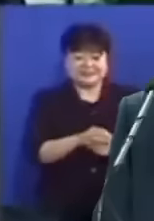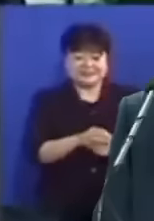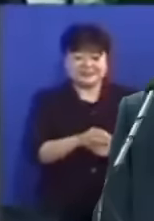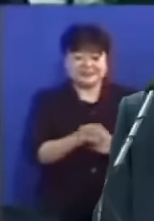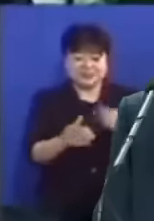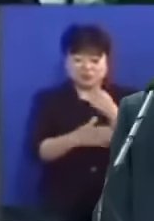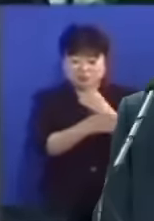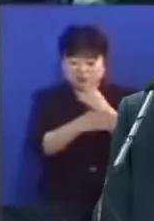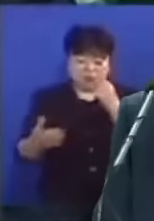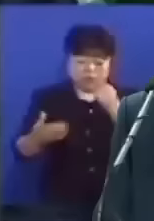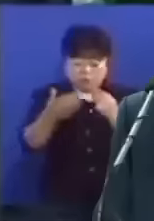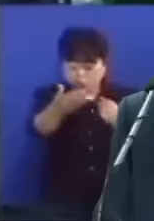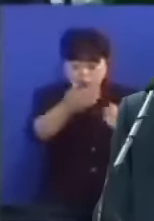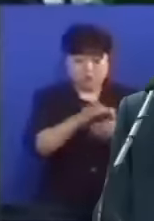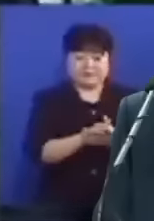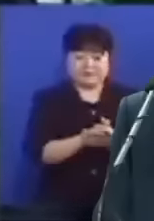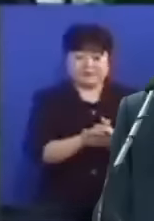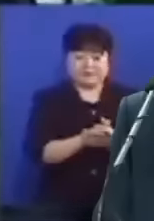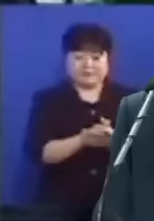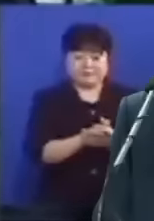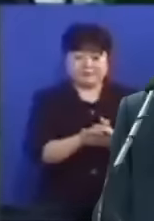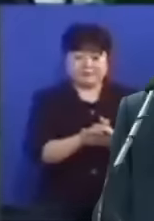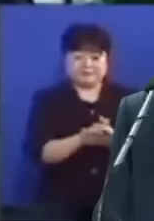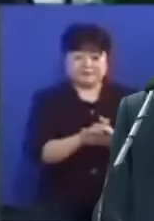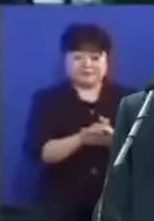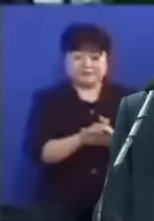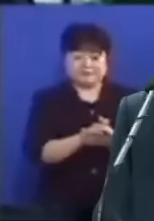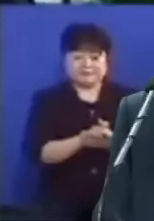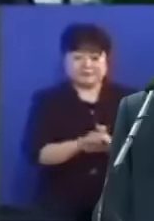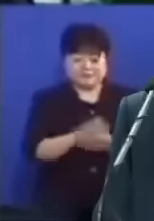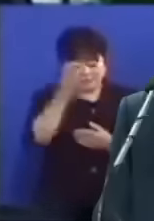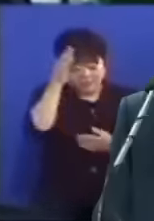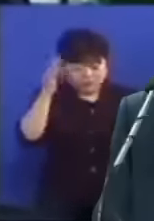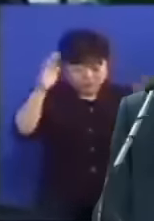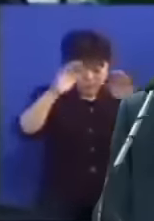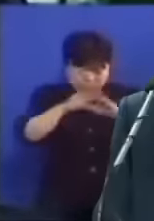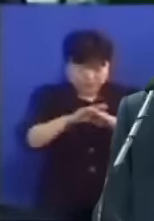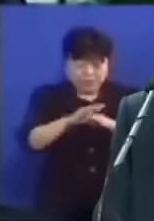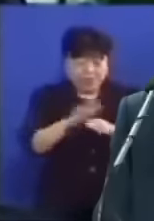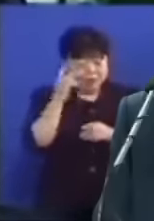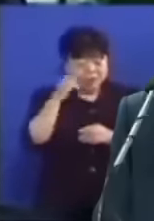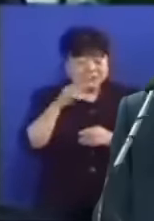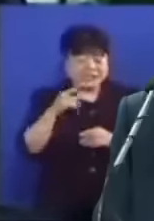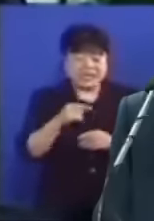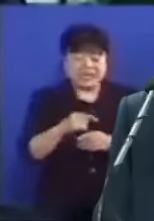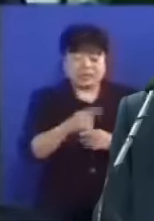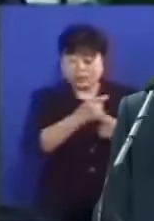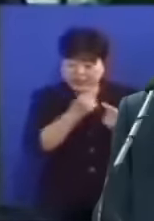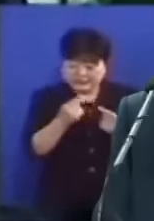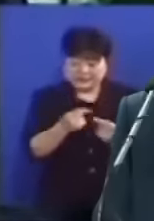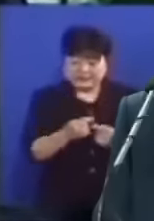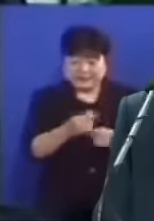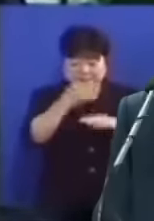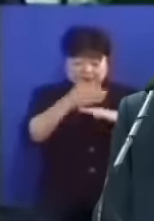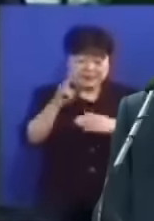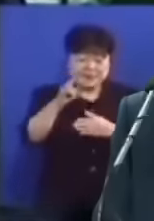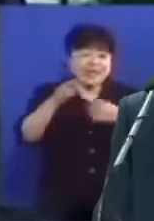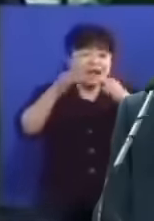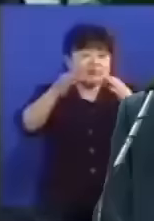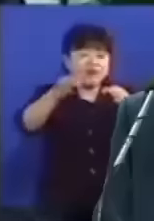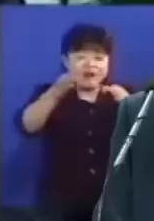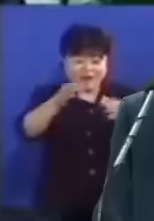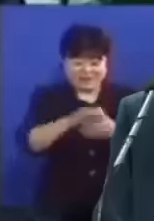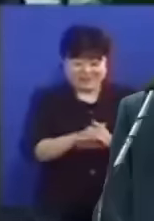속박에서 자유와 해방을 갖다 주는 것입니다. 어둡고 캄캄할 때 바울과 실라처럼 감사와 찬양의